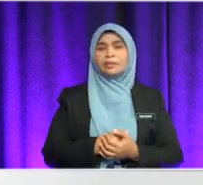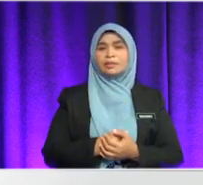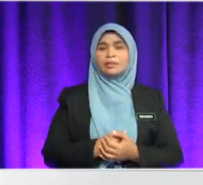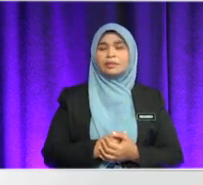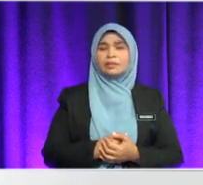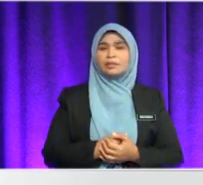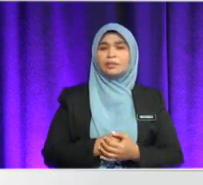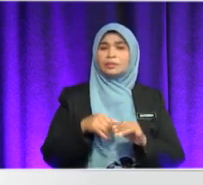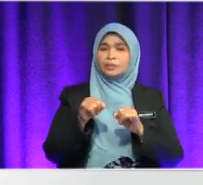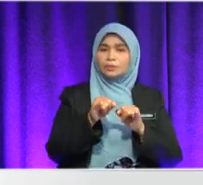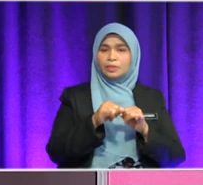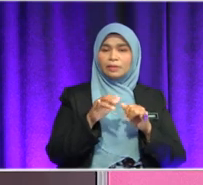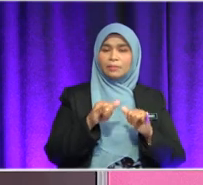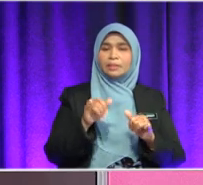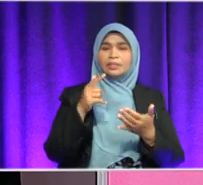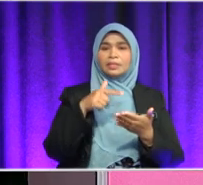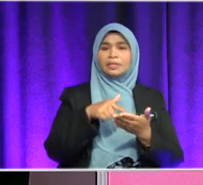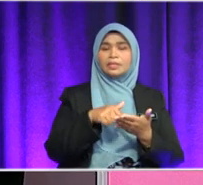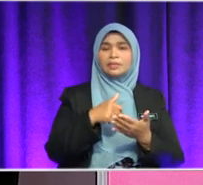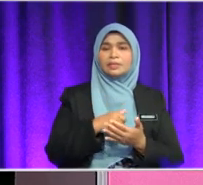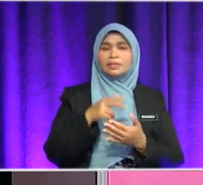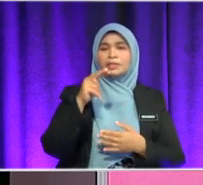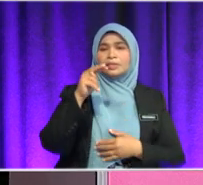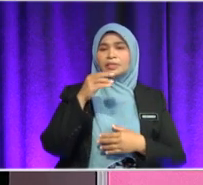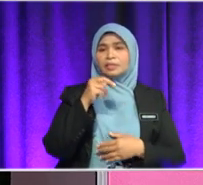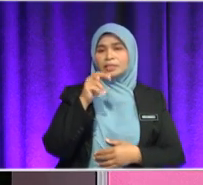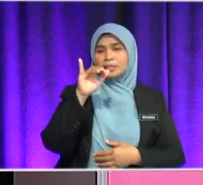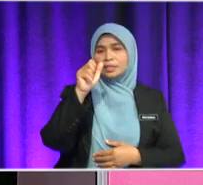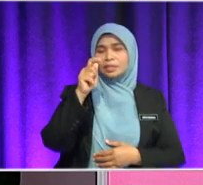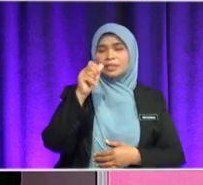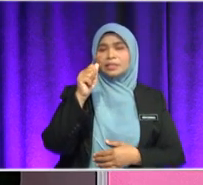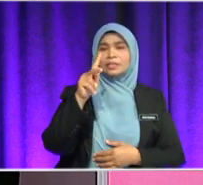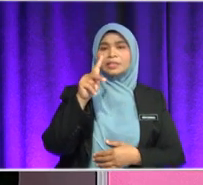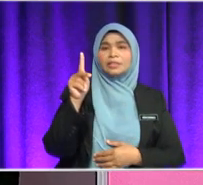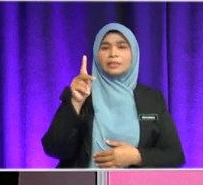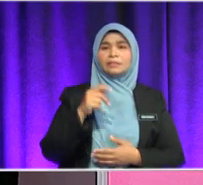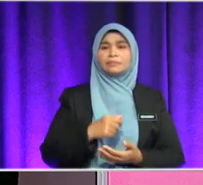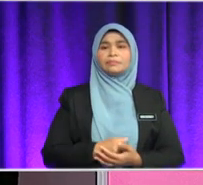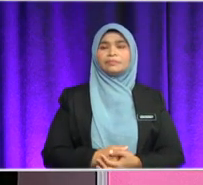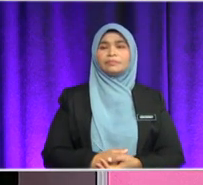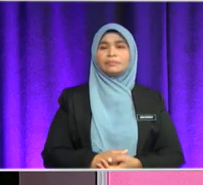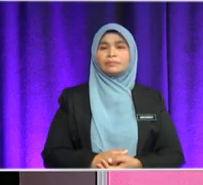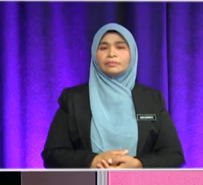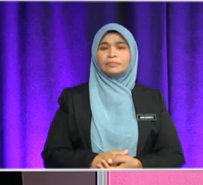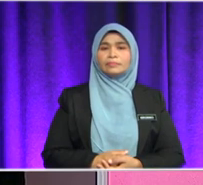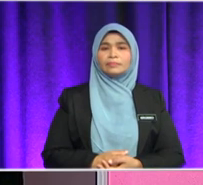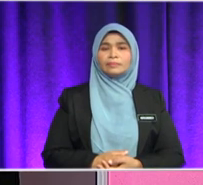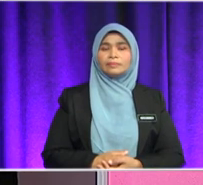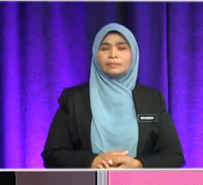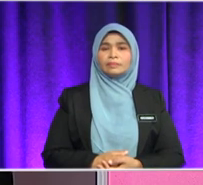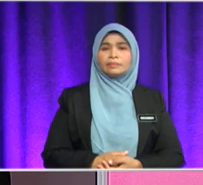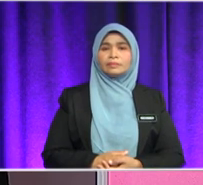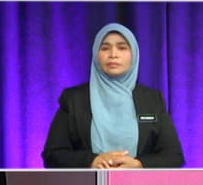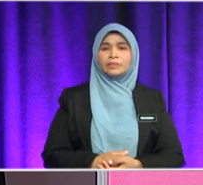juga masih lagi nyatekan kalau nyate kami Nyatakan jawabannya